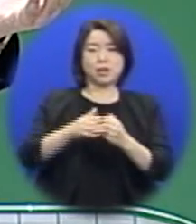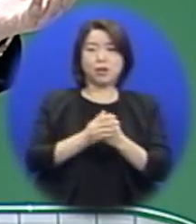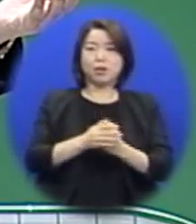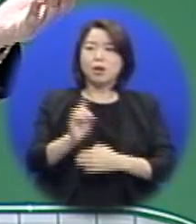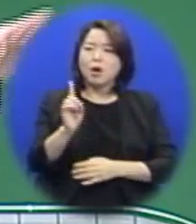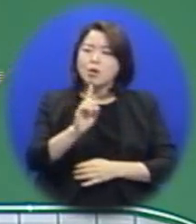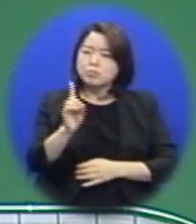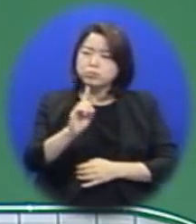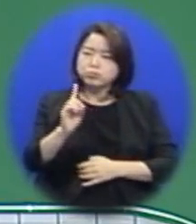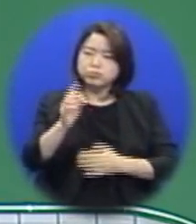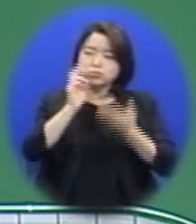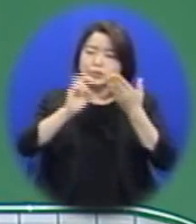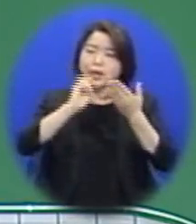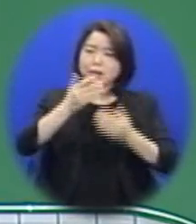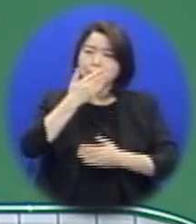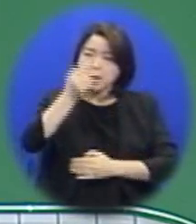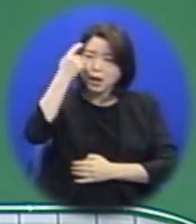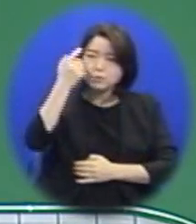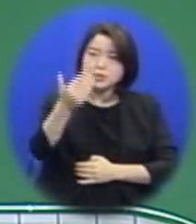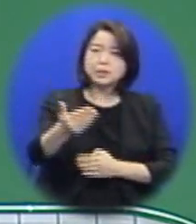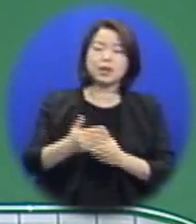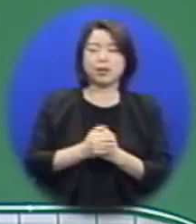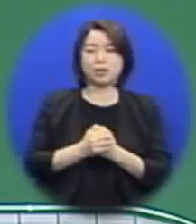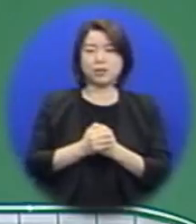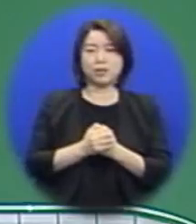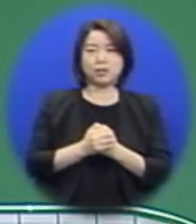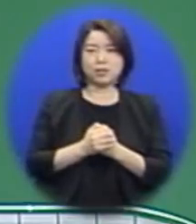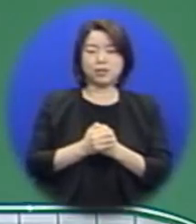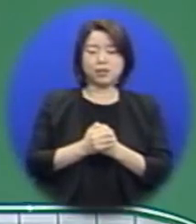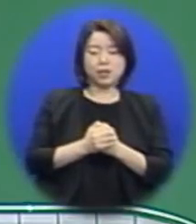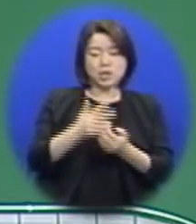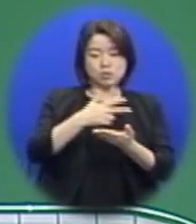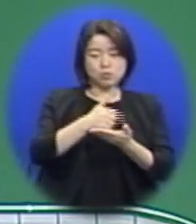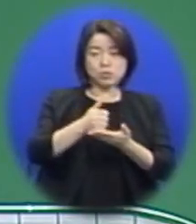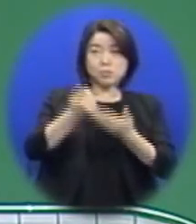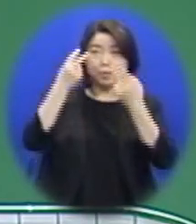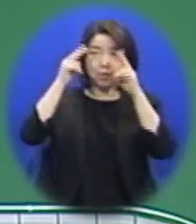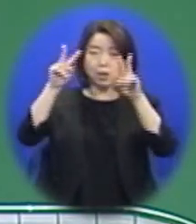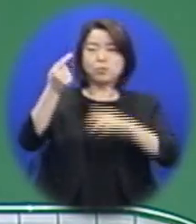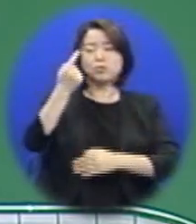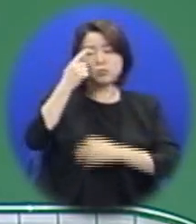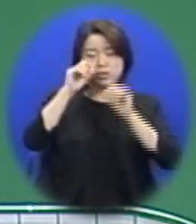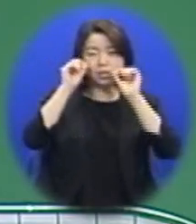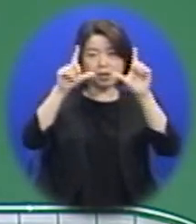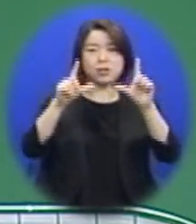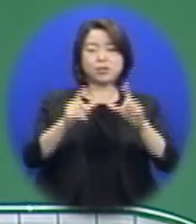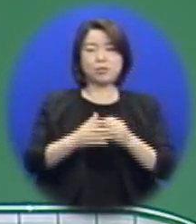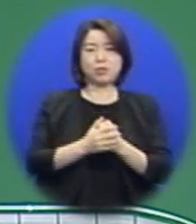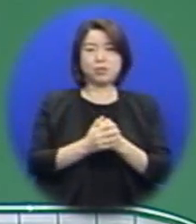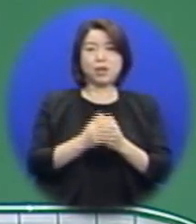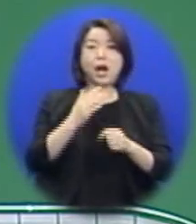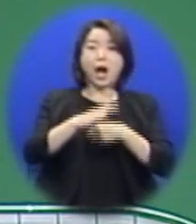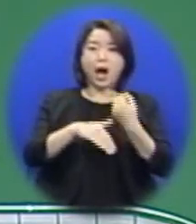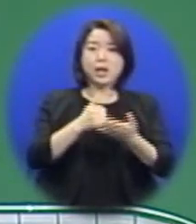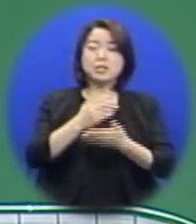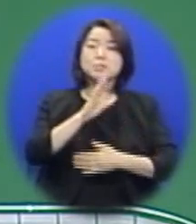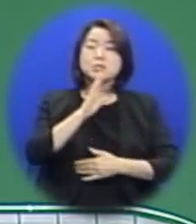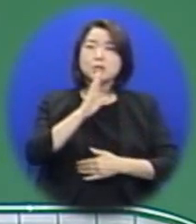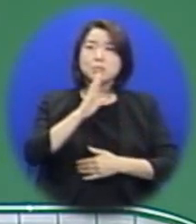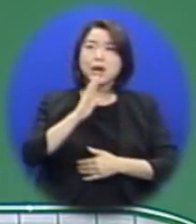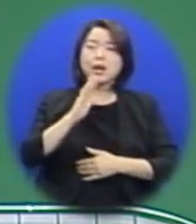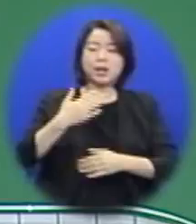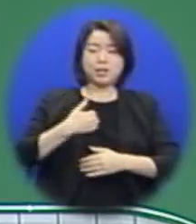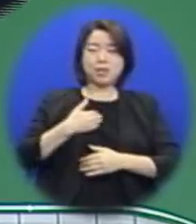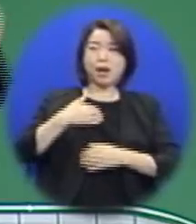터집니까? 주님을 바라보는 눈이 열린 거예요. 하나님이 정말 자기를 바라보고